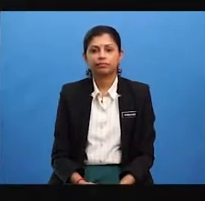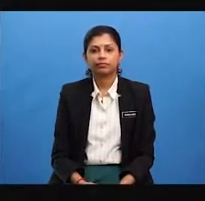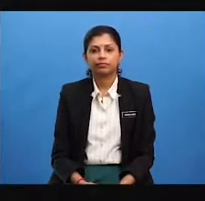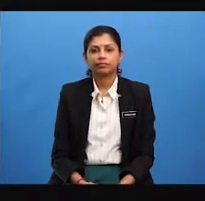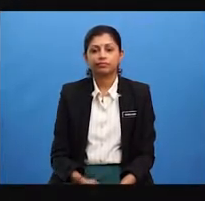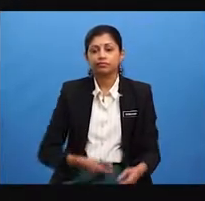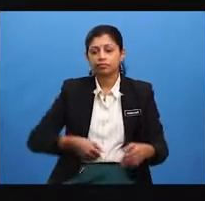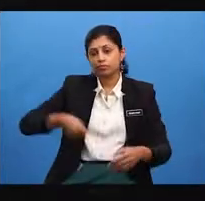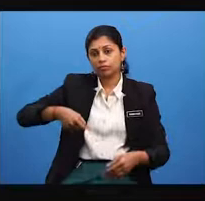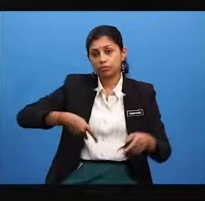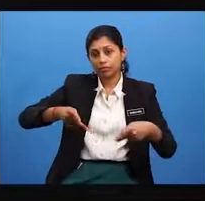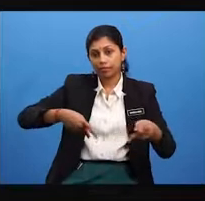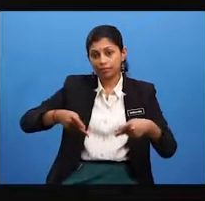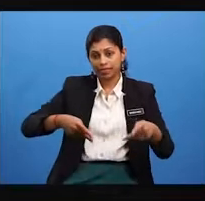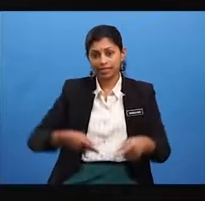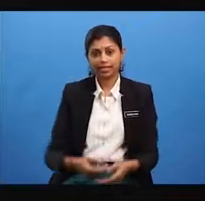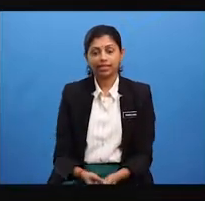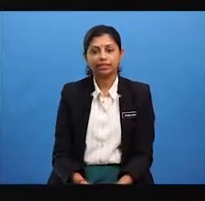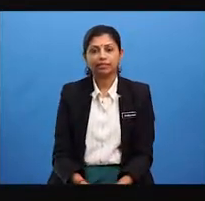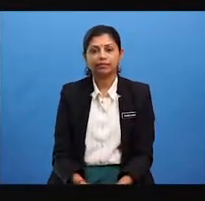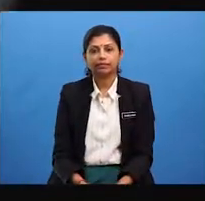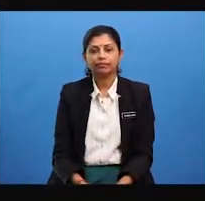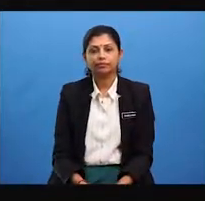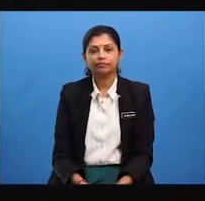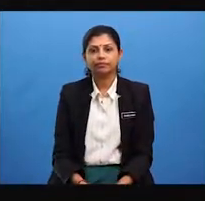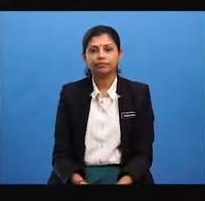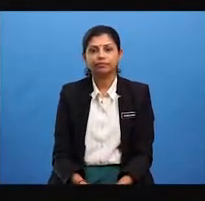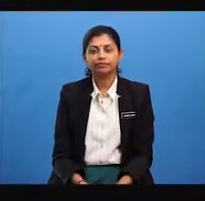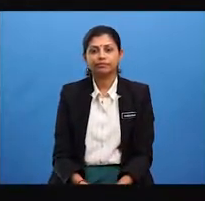beg plastik yang diperbuat daripada plastik,